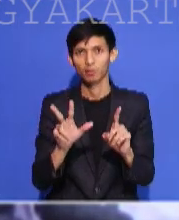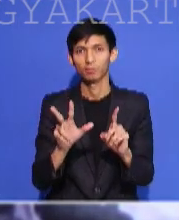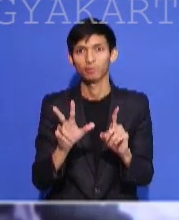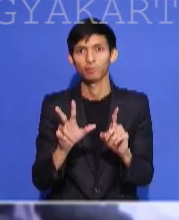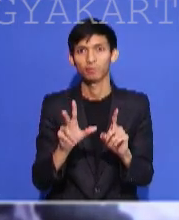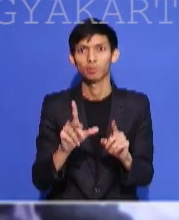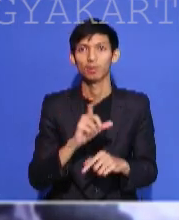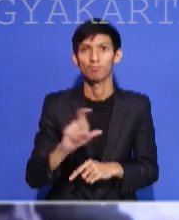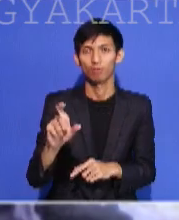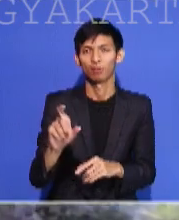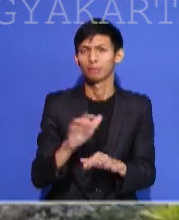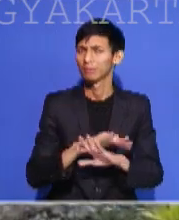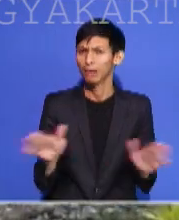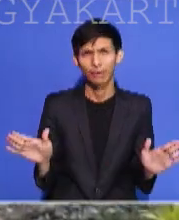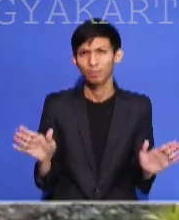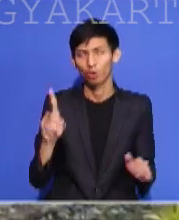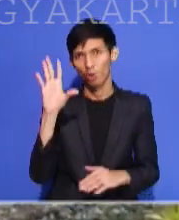dalam satu hari.